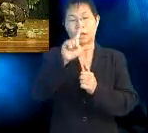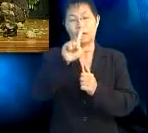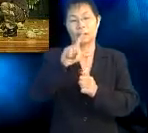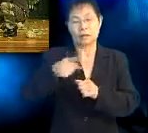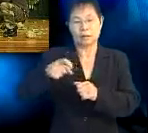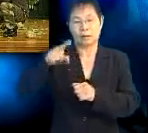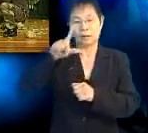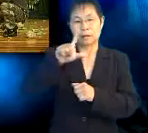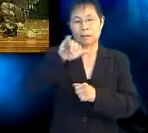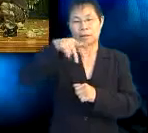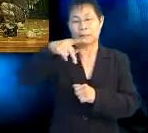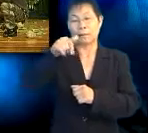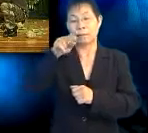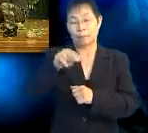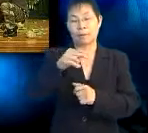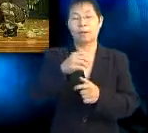Boleh tidur dengan ular.